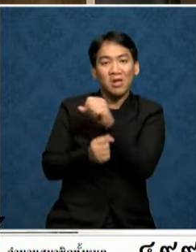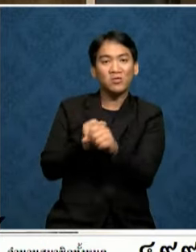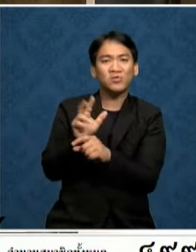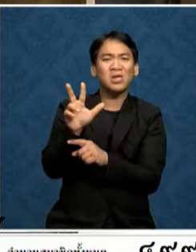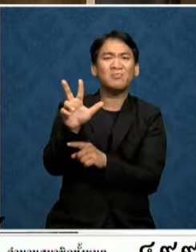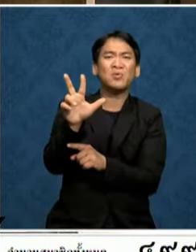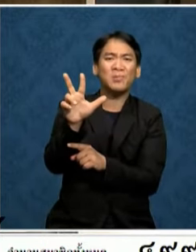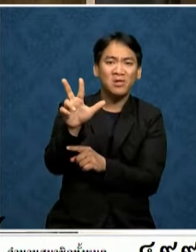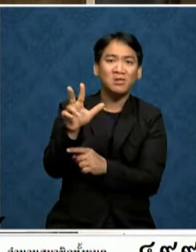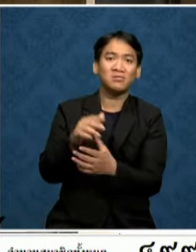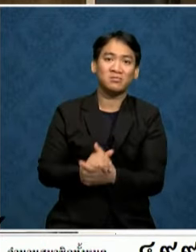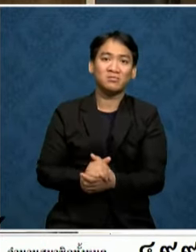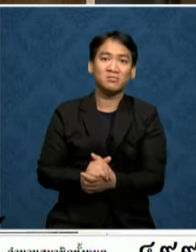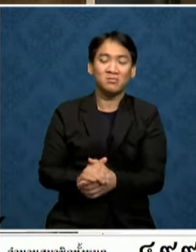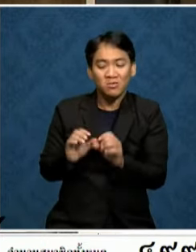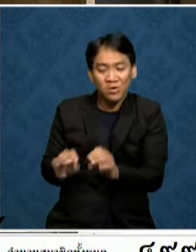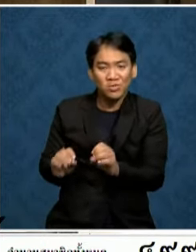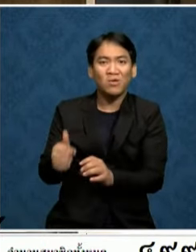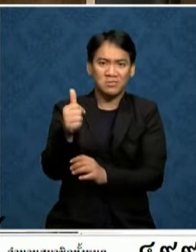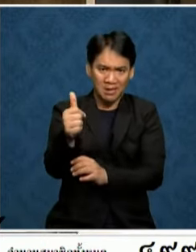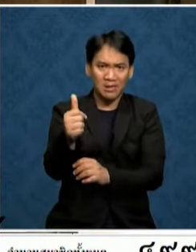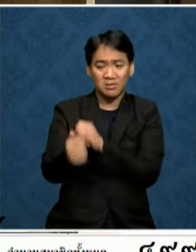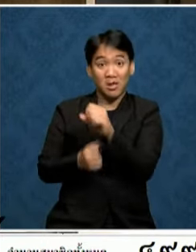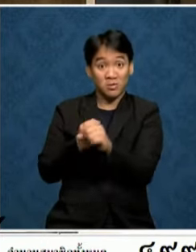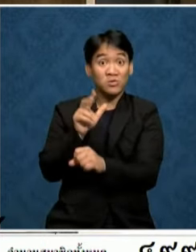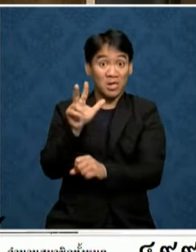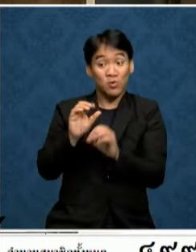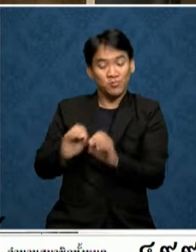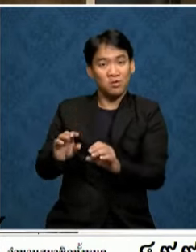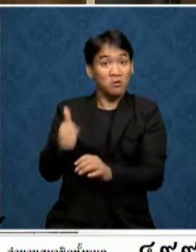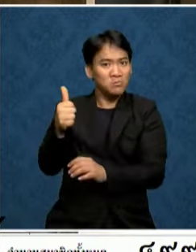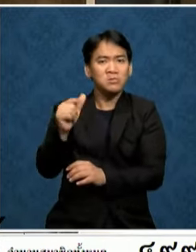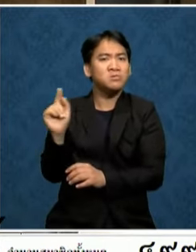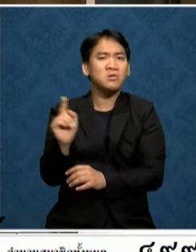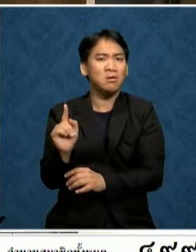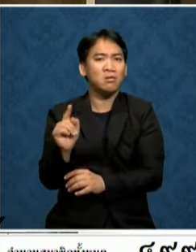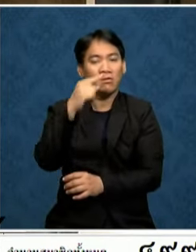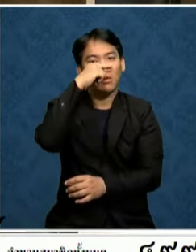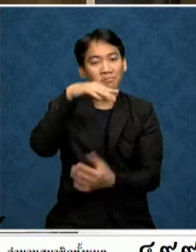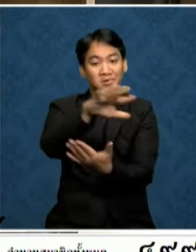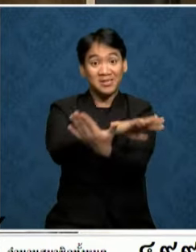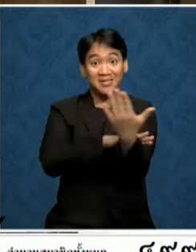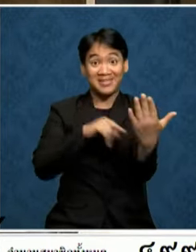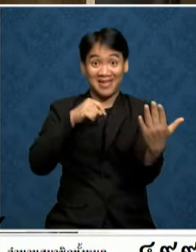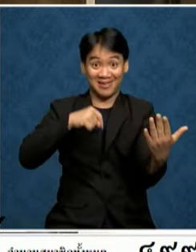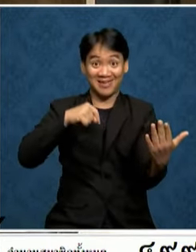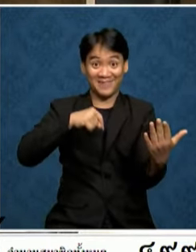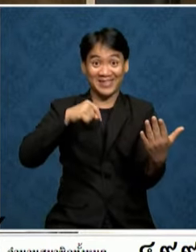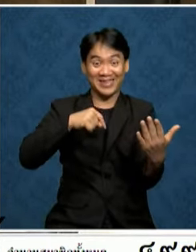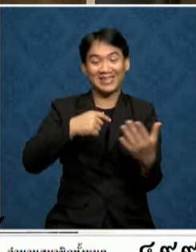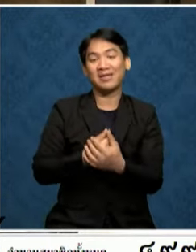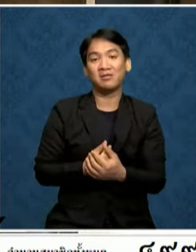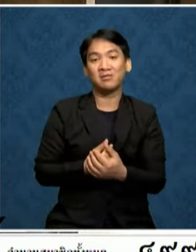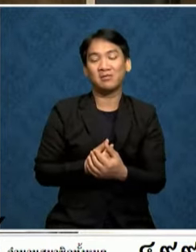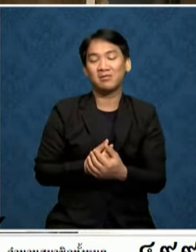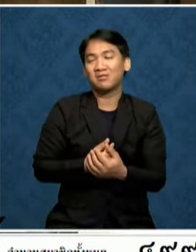เริ่มหาข้อมูลต่างๆนะคะ 3ขวบสอนวัยนี้ดีอย่างไรประเทศไทยนะคะถ้าเราไม่หลอกตัว